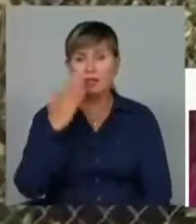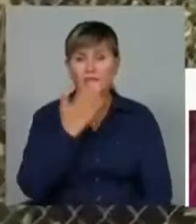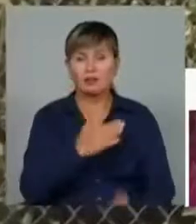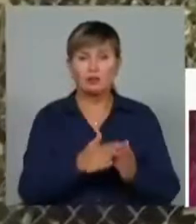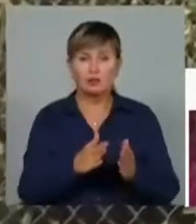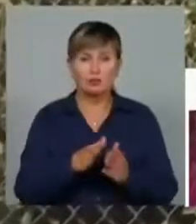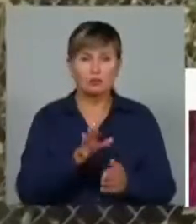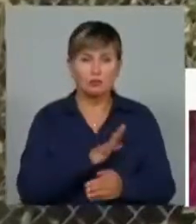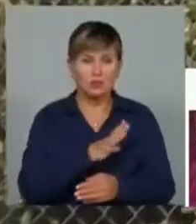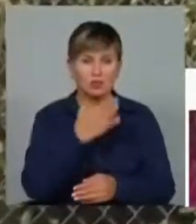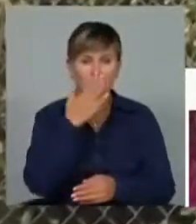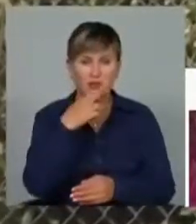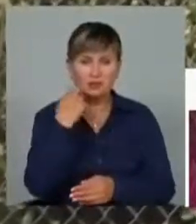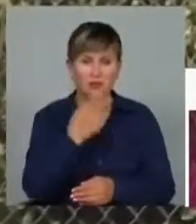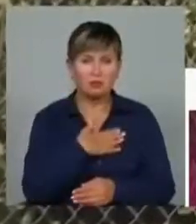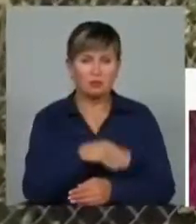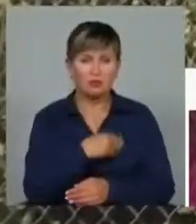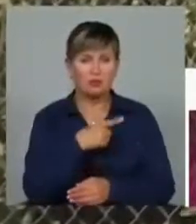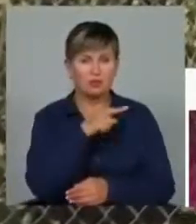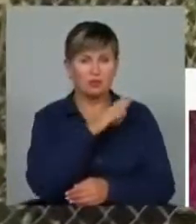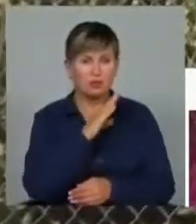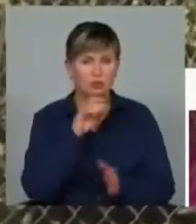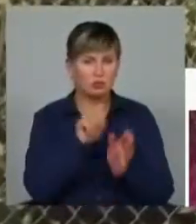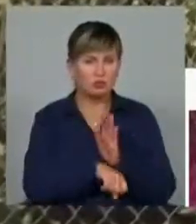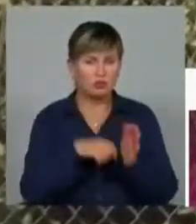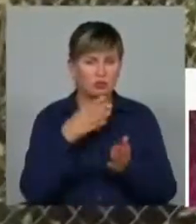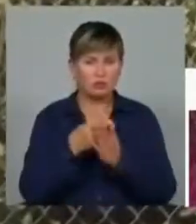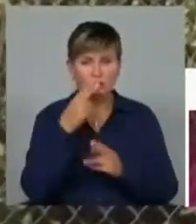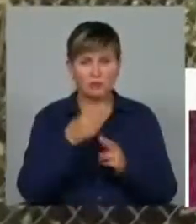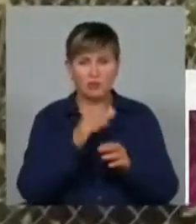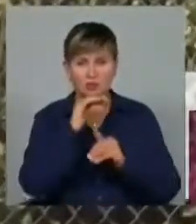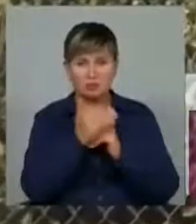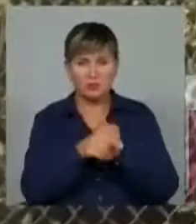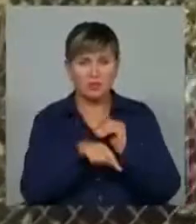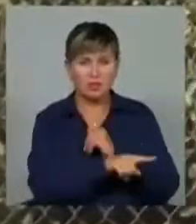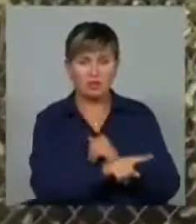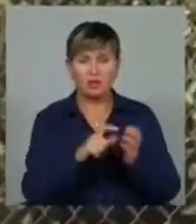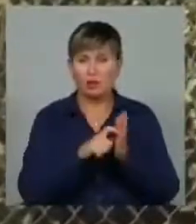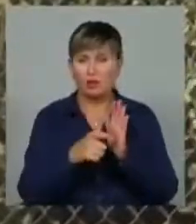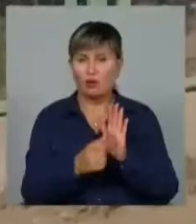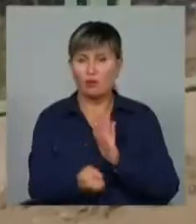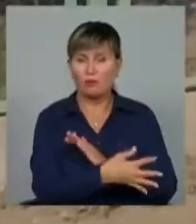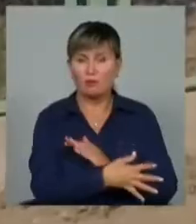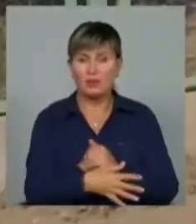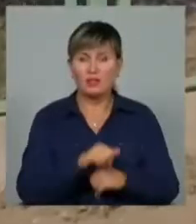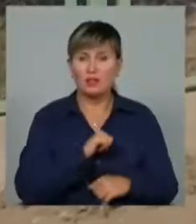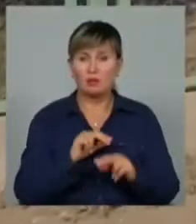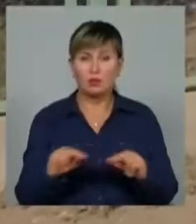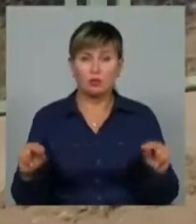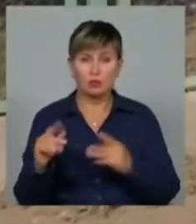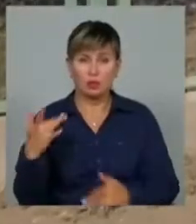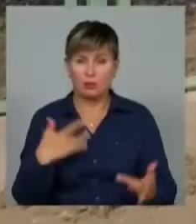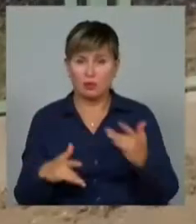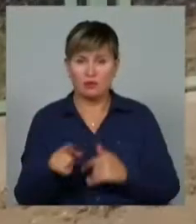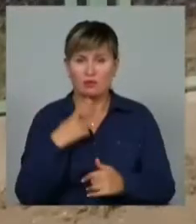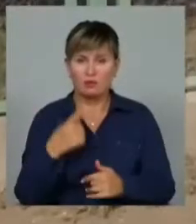дома стоял отвратительный запах. Мой муж говорил, что женщина убила своего брата и спрятала тело в одной из комнат дома. Сама учительница